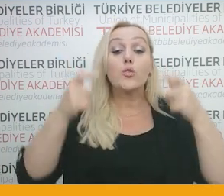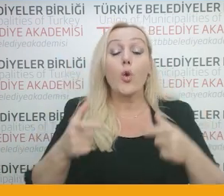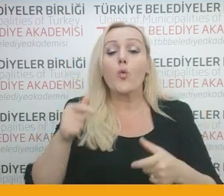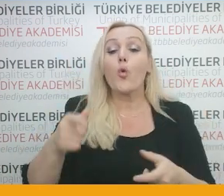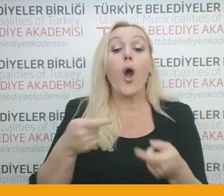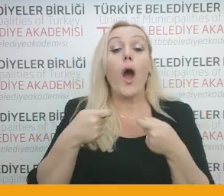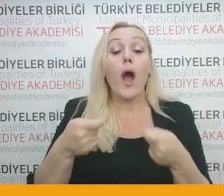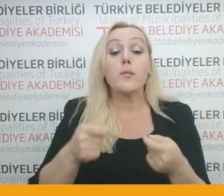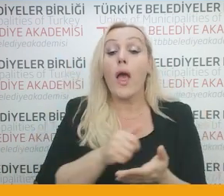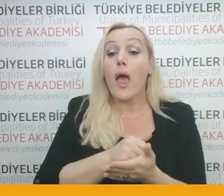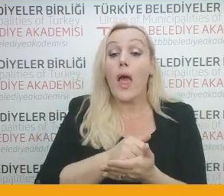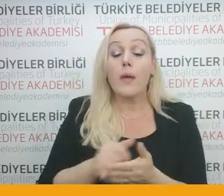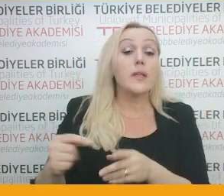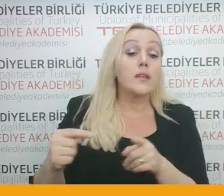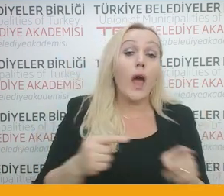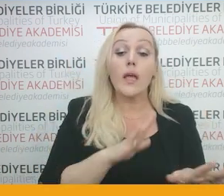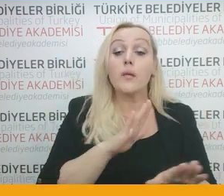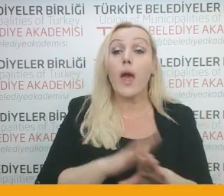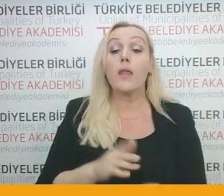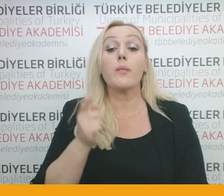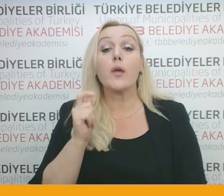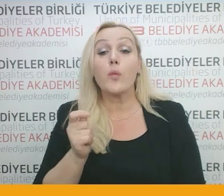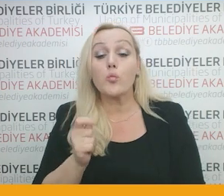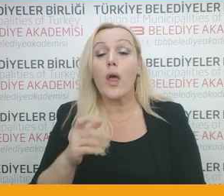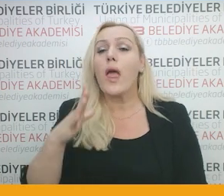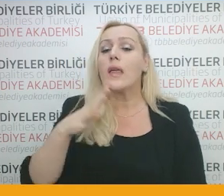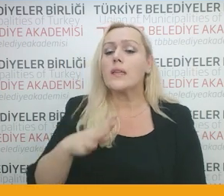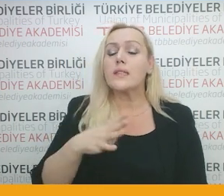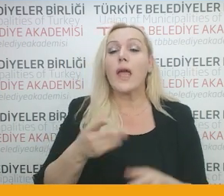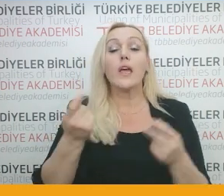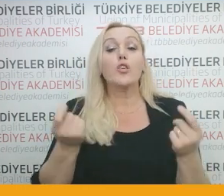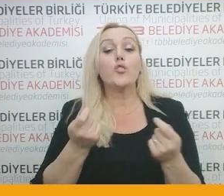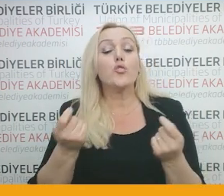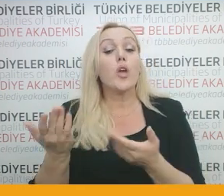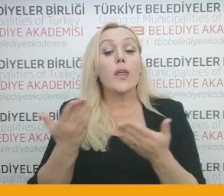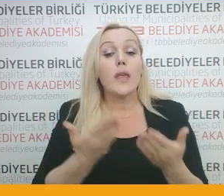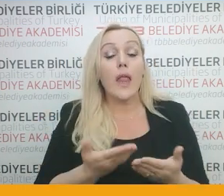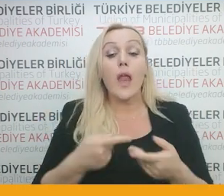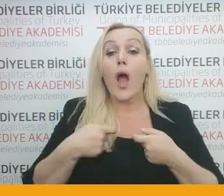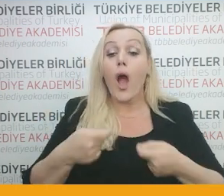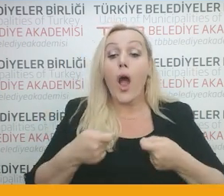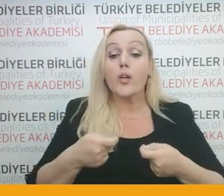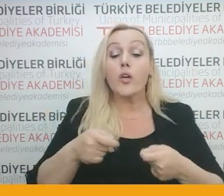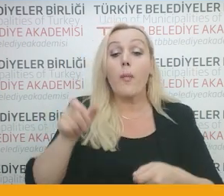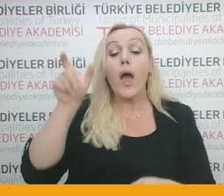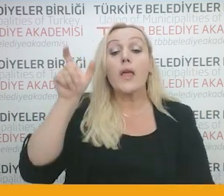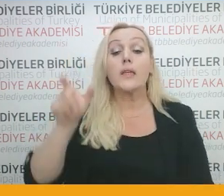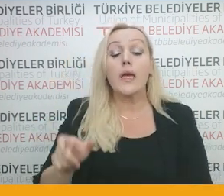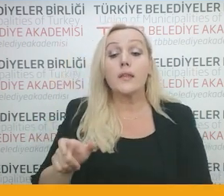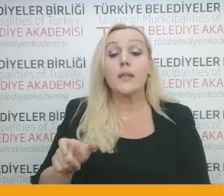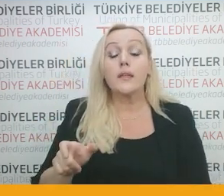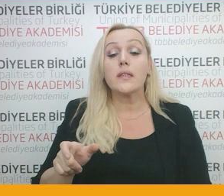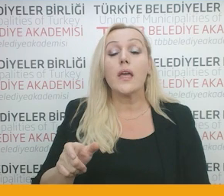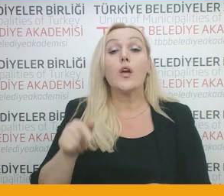tamamını gözetmek durumundadır. Yani bir talep, istek, bir iş ve işlem gelir. Harcama yetkilisi bunu